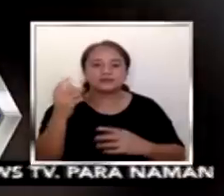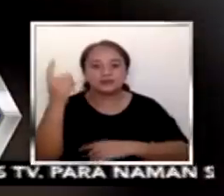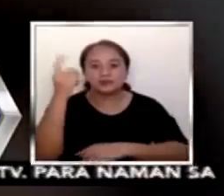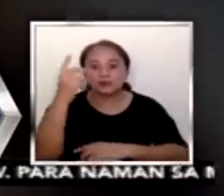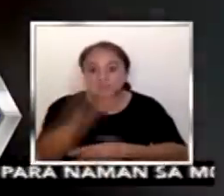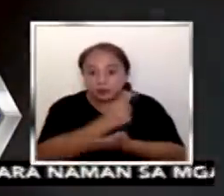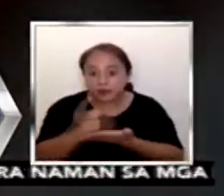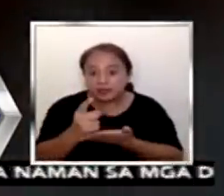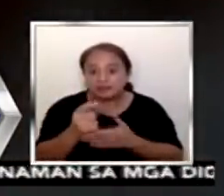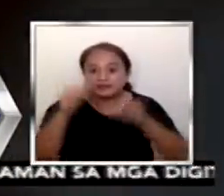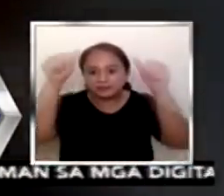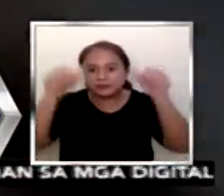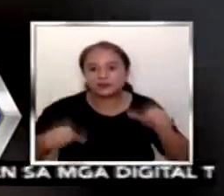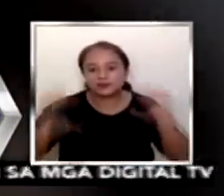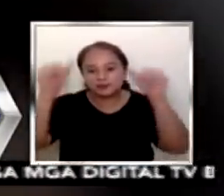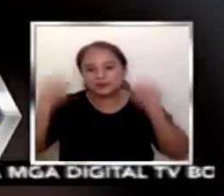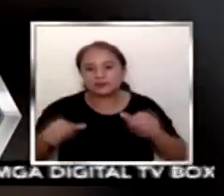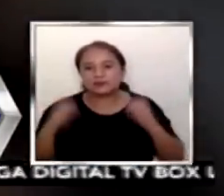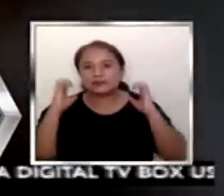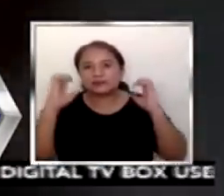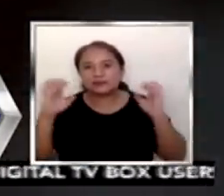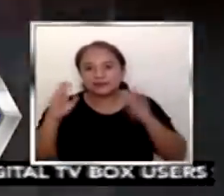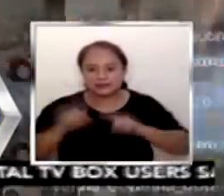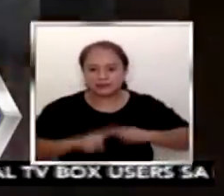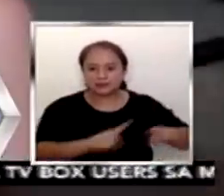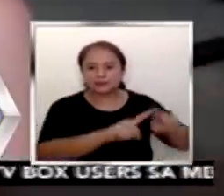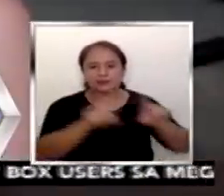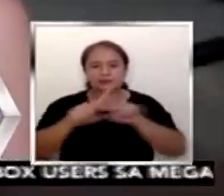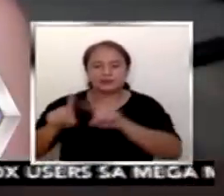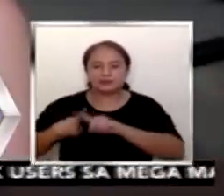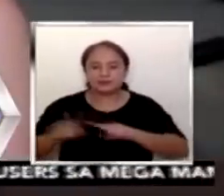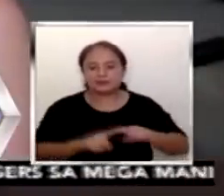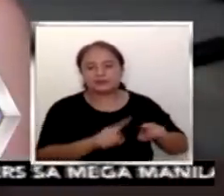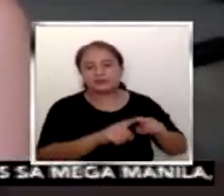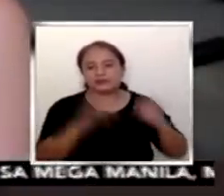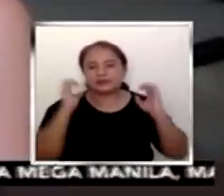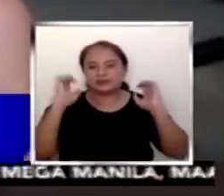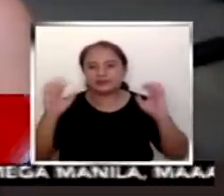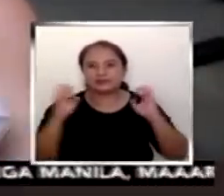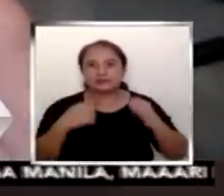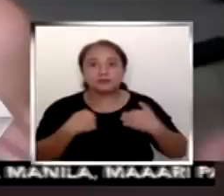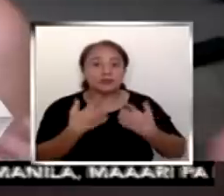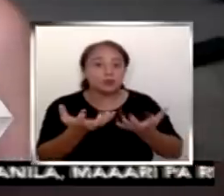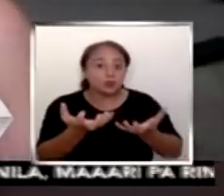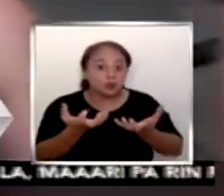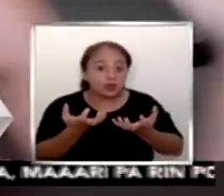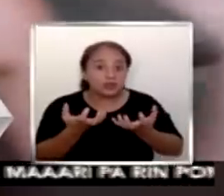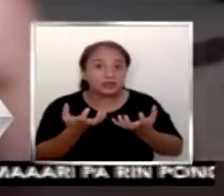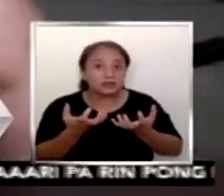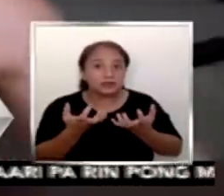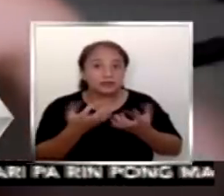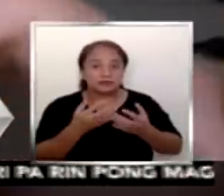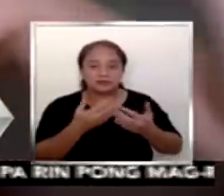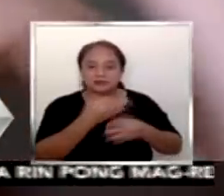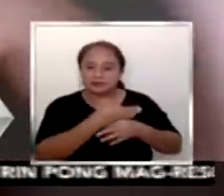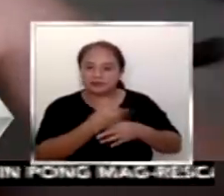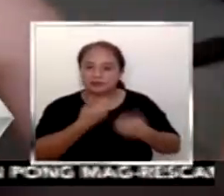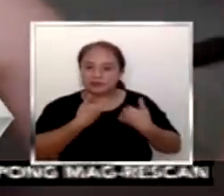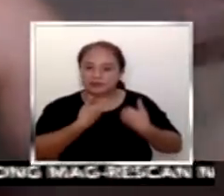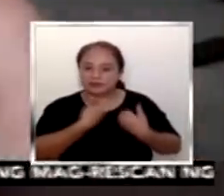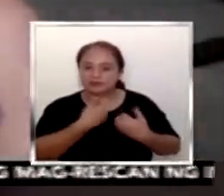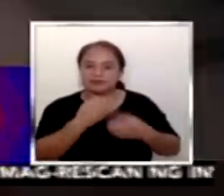Valine na madalas ay core and body weight exercises. So I wanted to fix myself, fix my body, fix